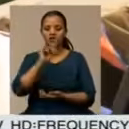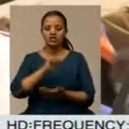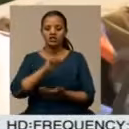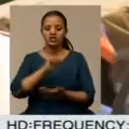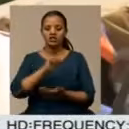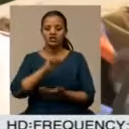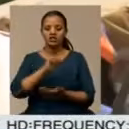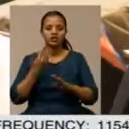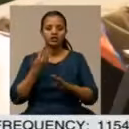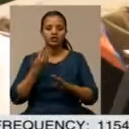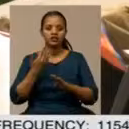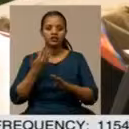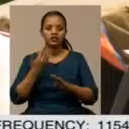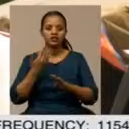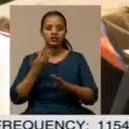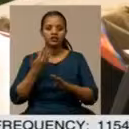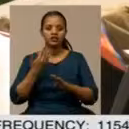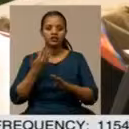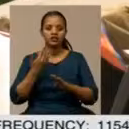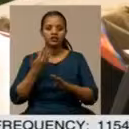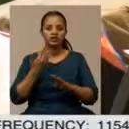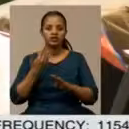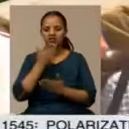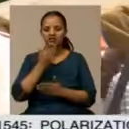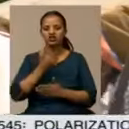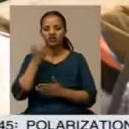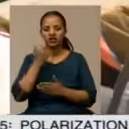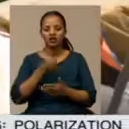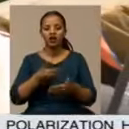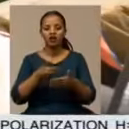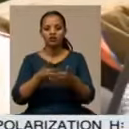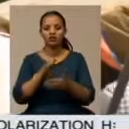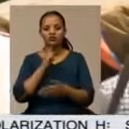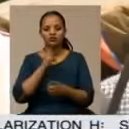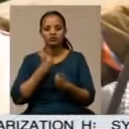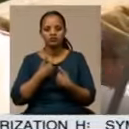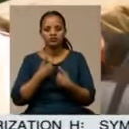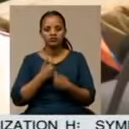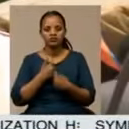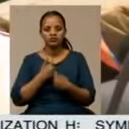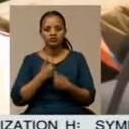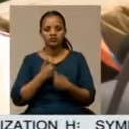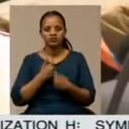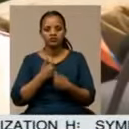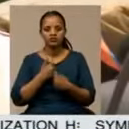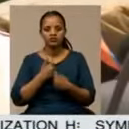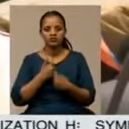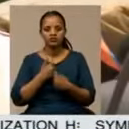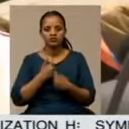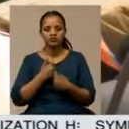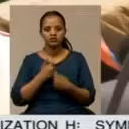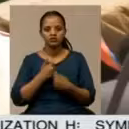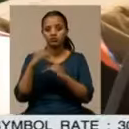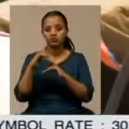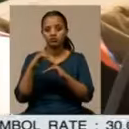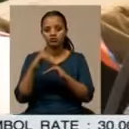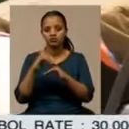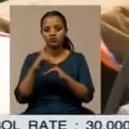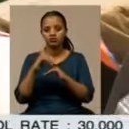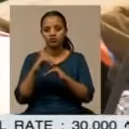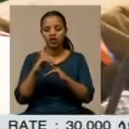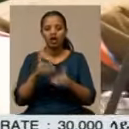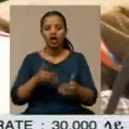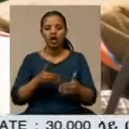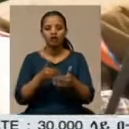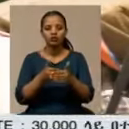በፊት ከነበረው አሁን በአንድ ሁለት ሳምንት ውስጥ የተሻለ አቅርቦት ነው ያለው። ሆኖም ግን በሚፈለገው ልክ ወረዳ